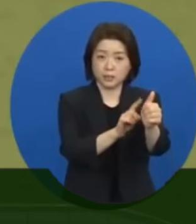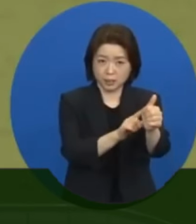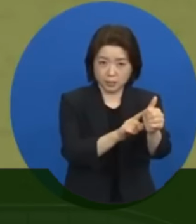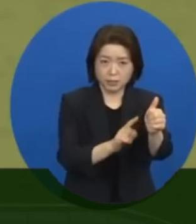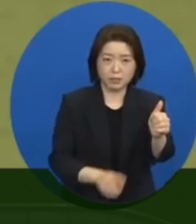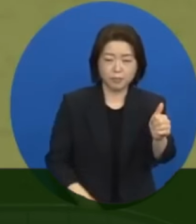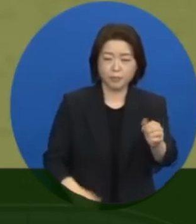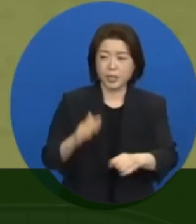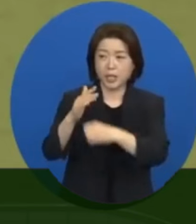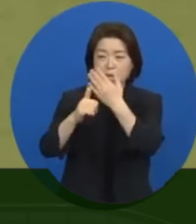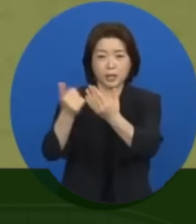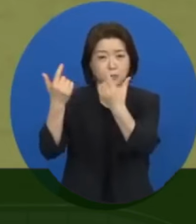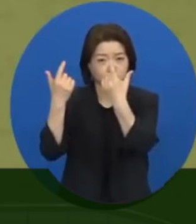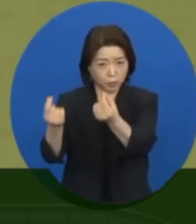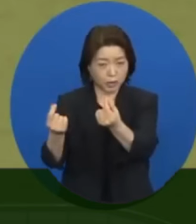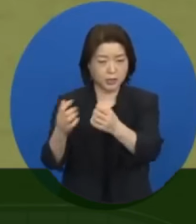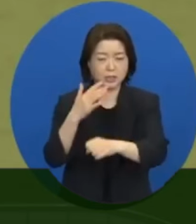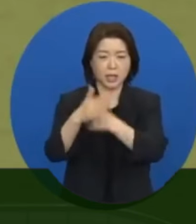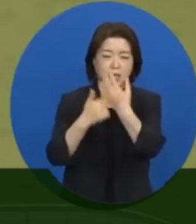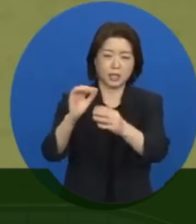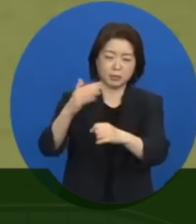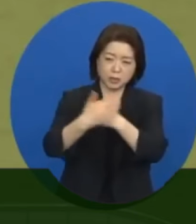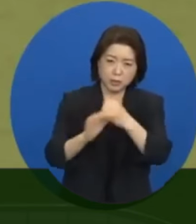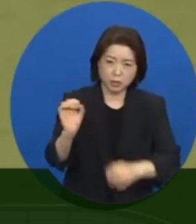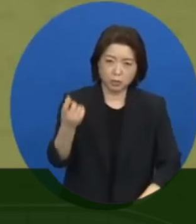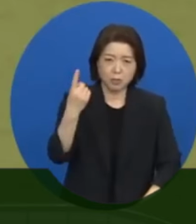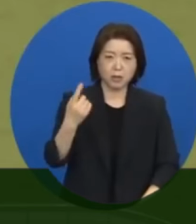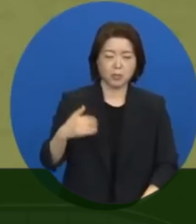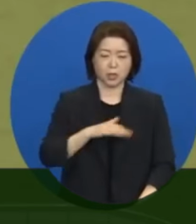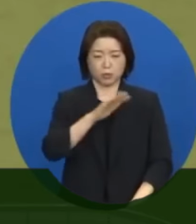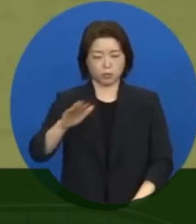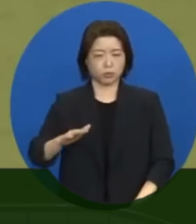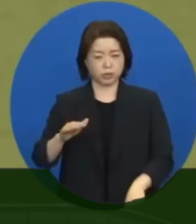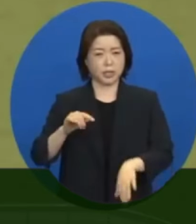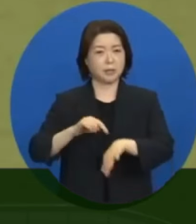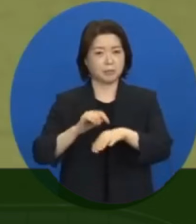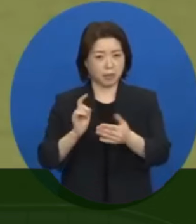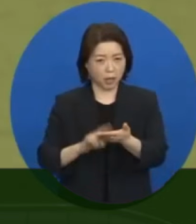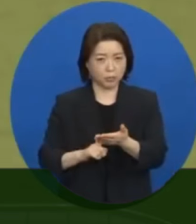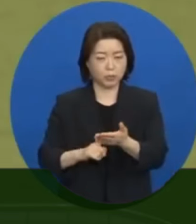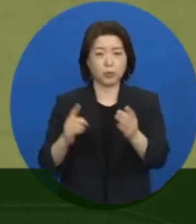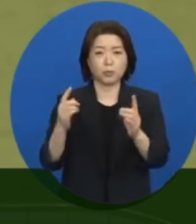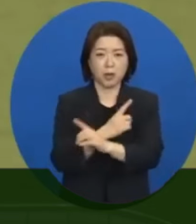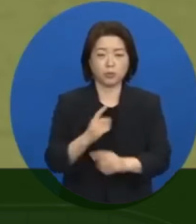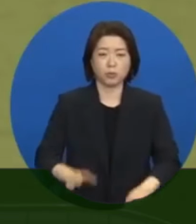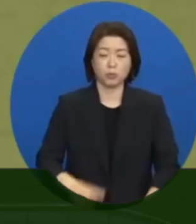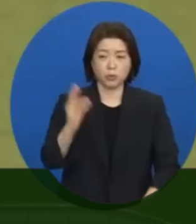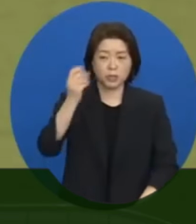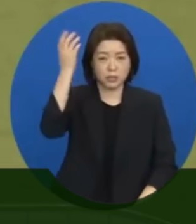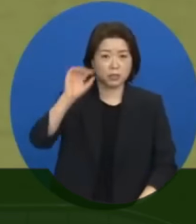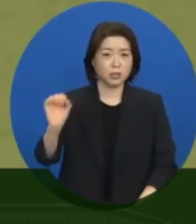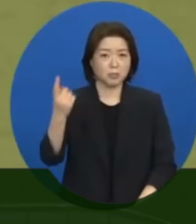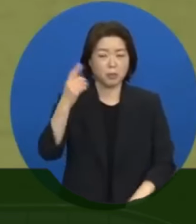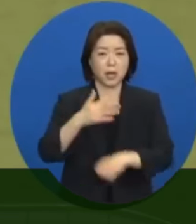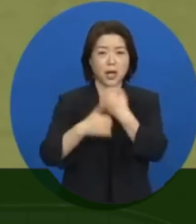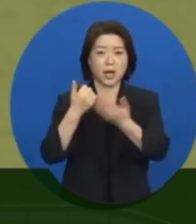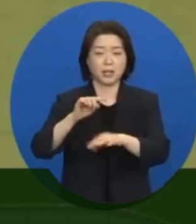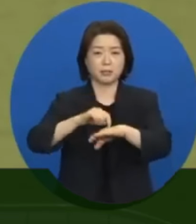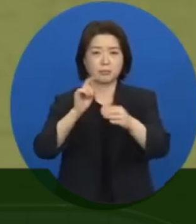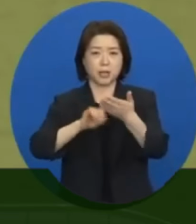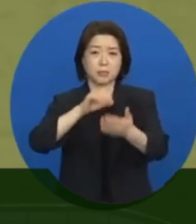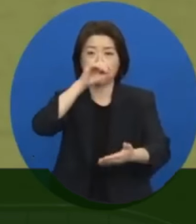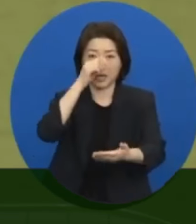하나님께서 동일하게 하나님의 은혜로 말미암아 우리 마음을 녹이시고 성령으로 말미암아 우리도 하나님 마음에 합한